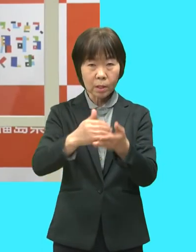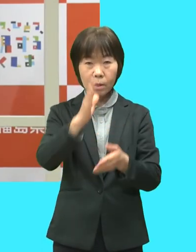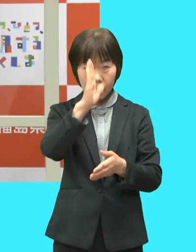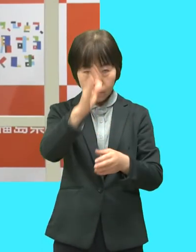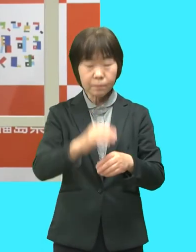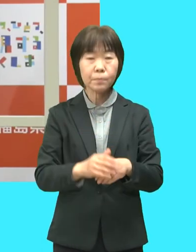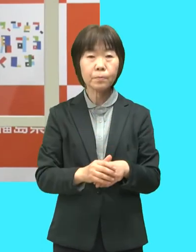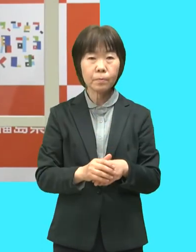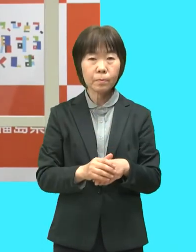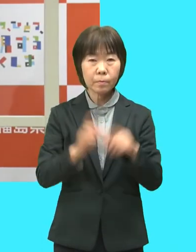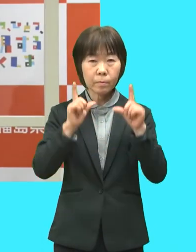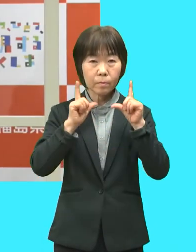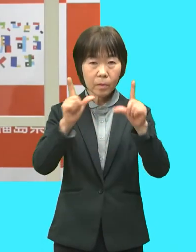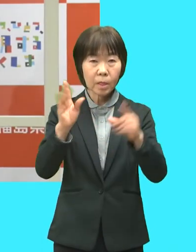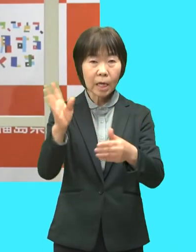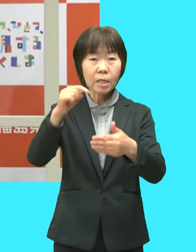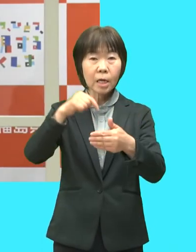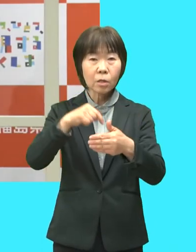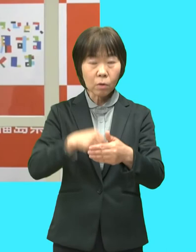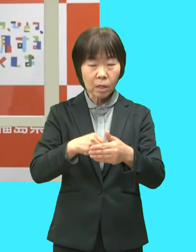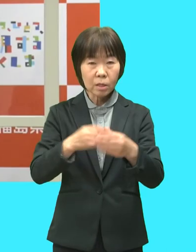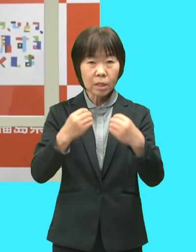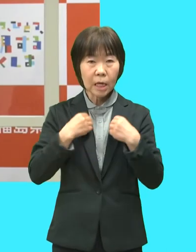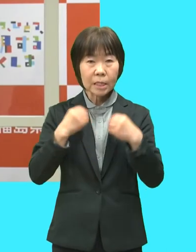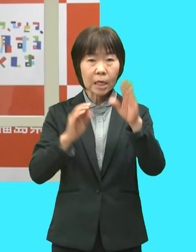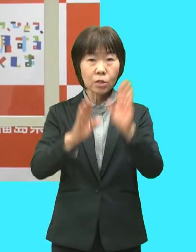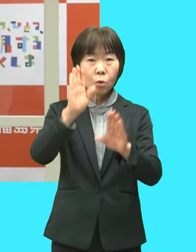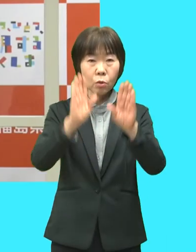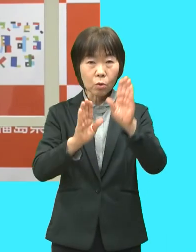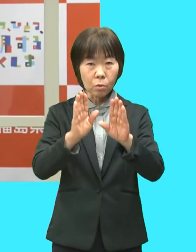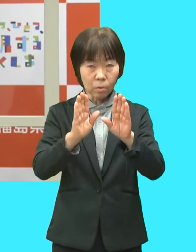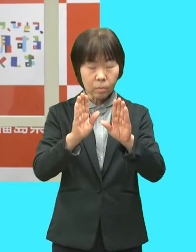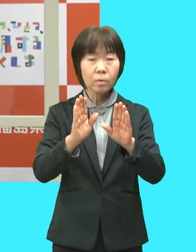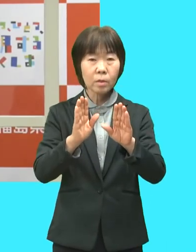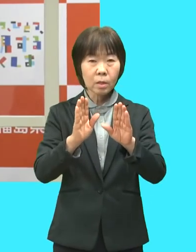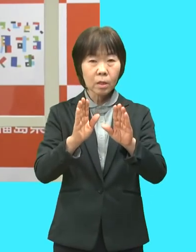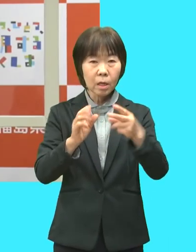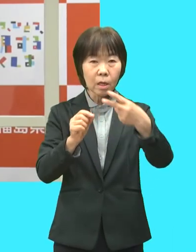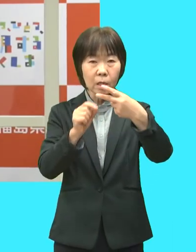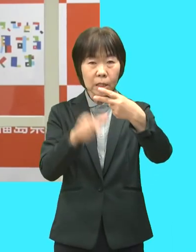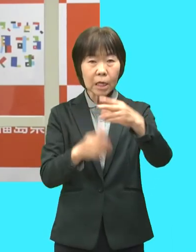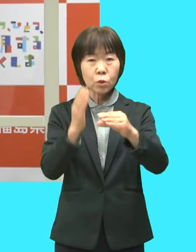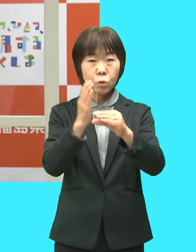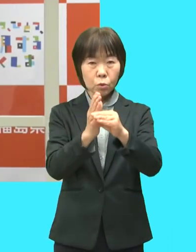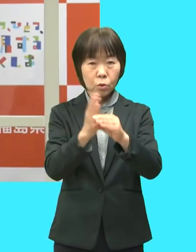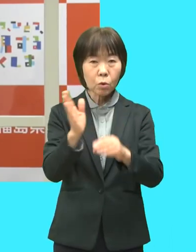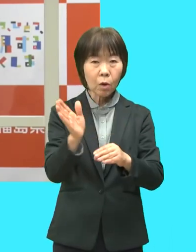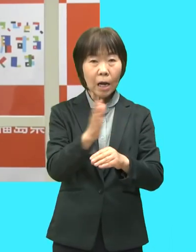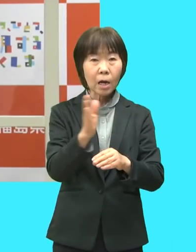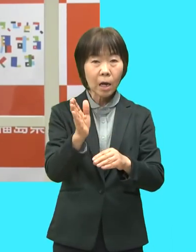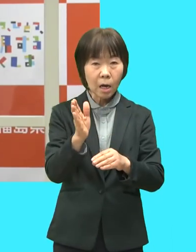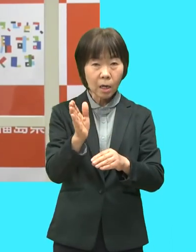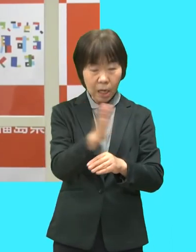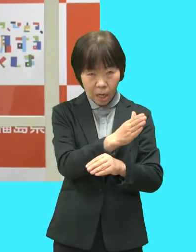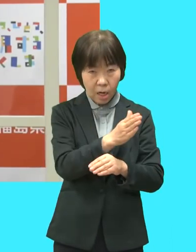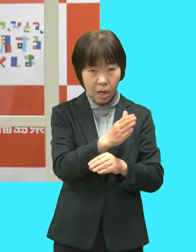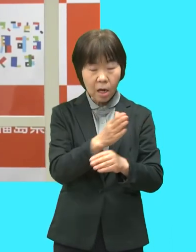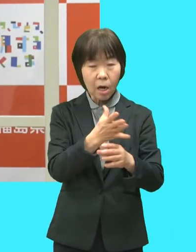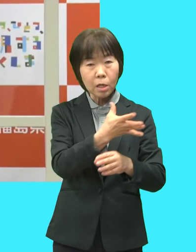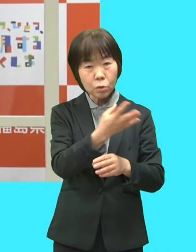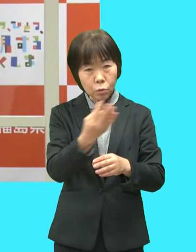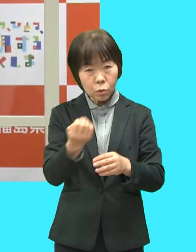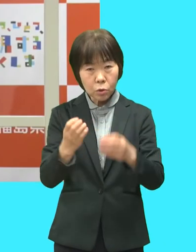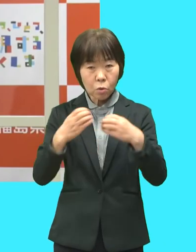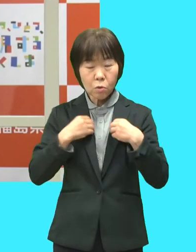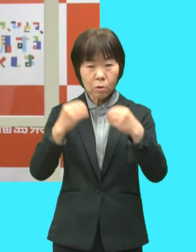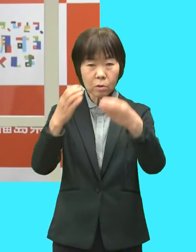はい、 県内における感染状況でありますが、2月中旬から複数のクラスターが発生